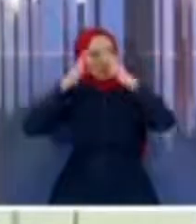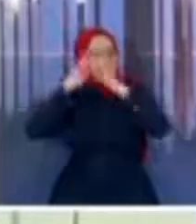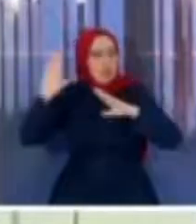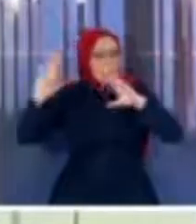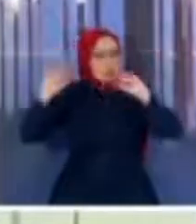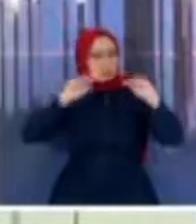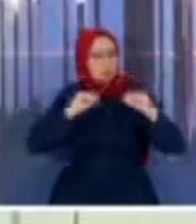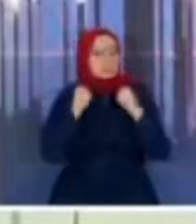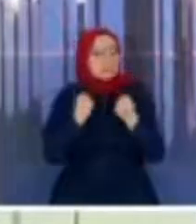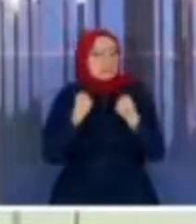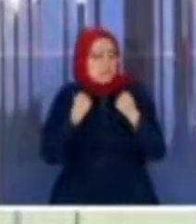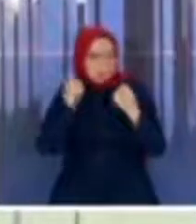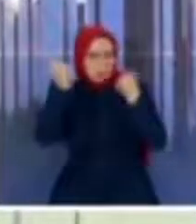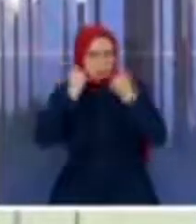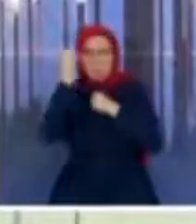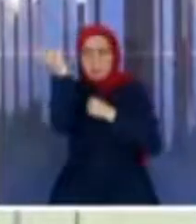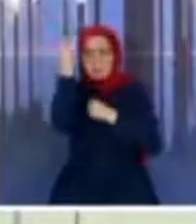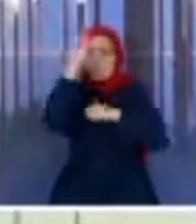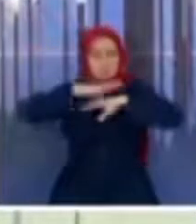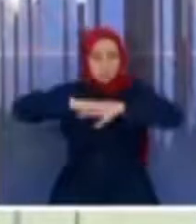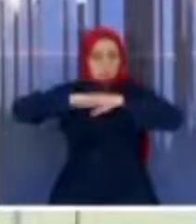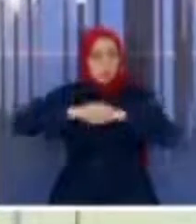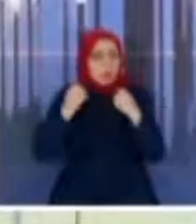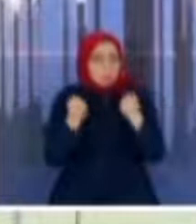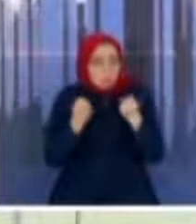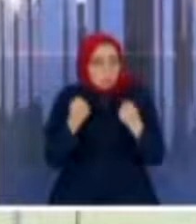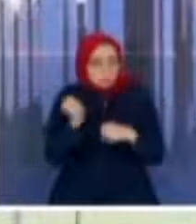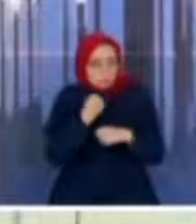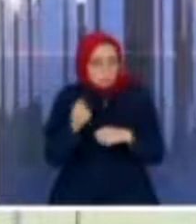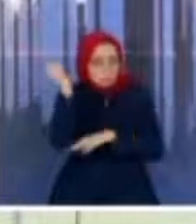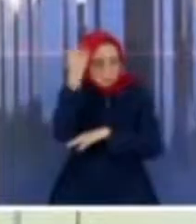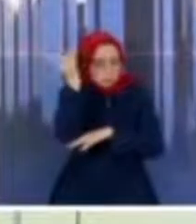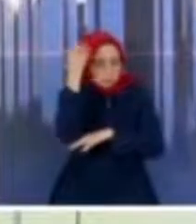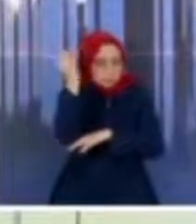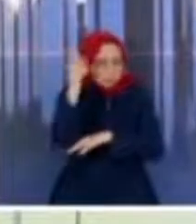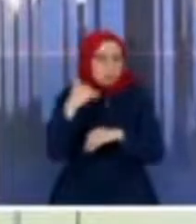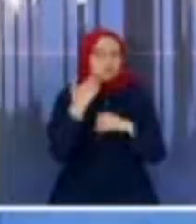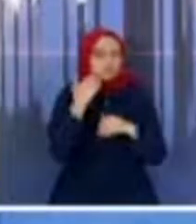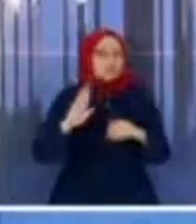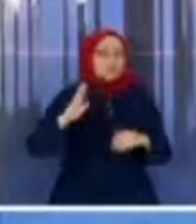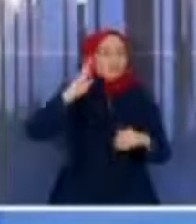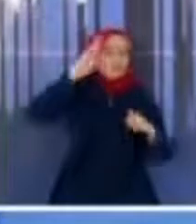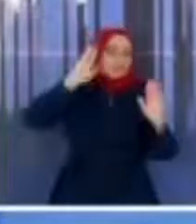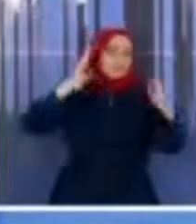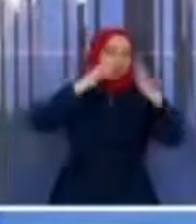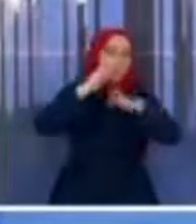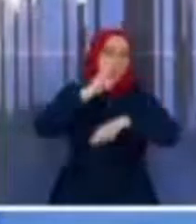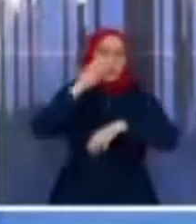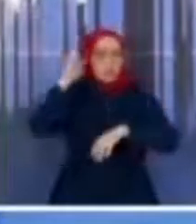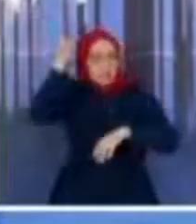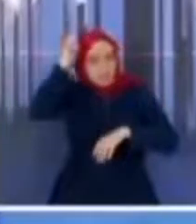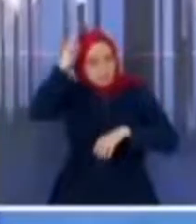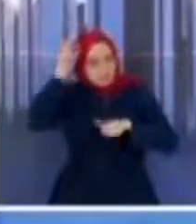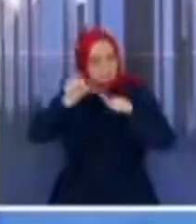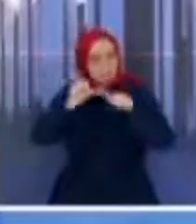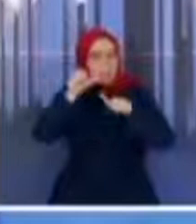صعيب انها توصلها مثلا سيارات اسعاف الى حمايه. حكينا على انه معناها مدارس موجوده في ارياف وين نجم يصير اي